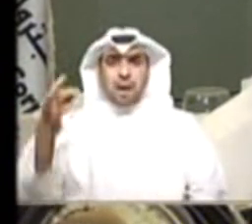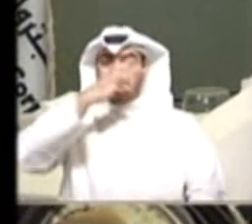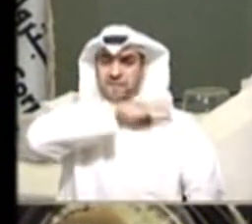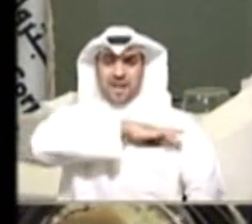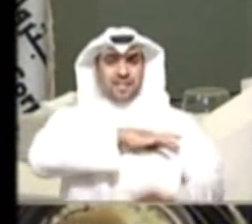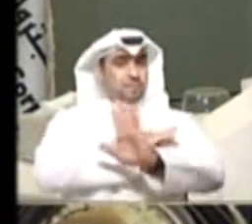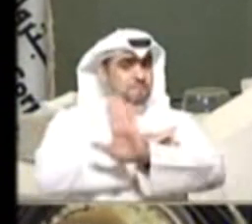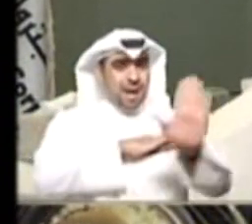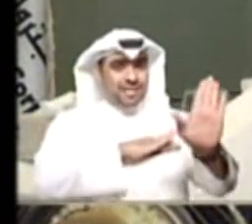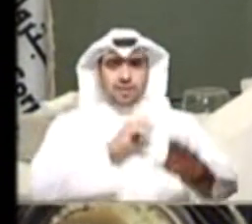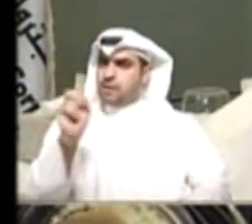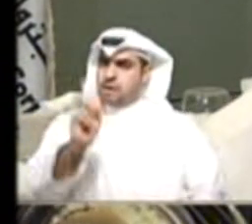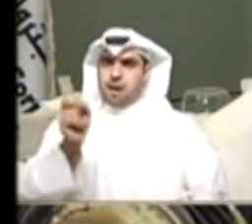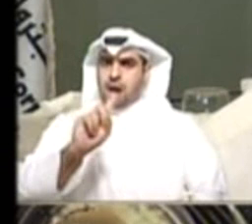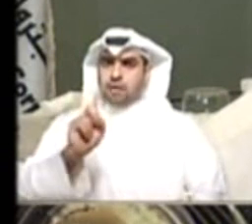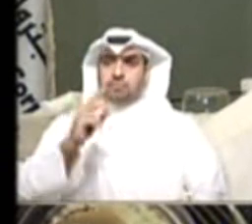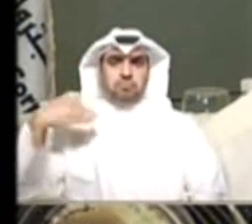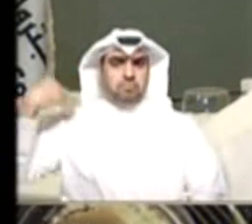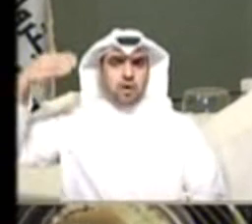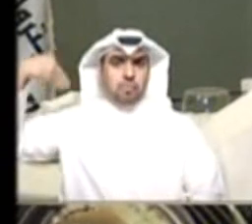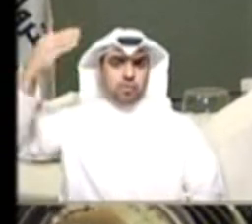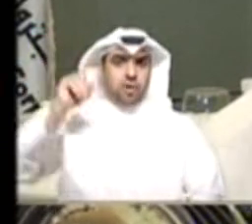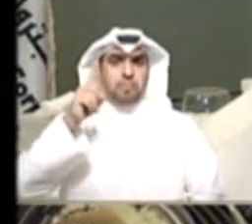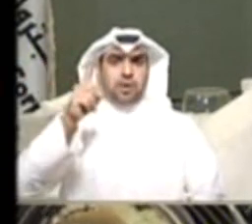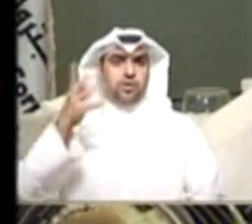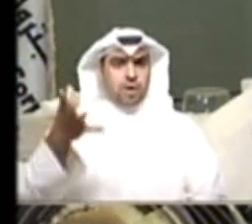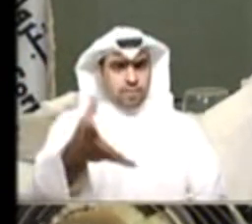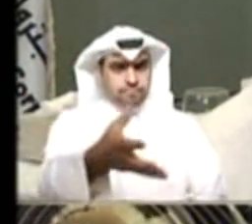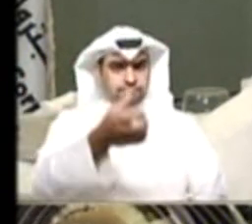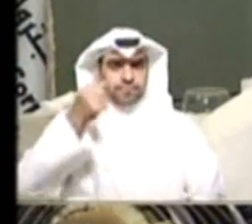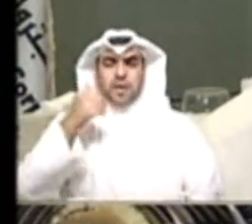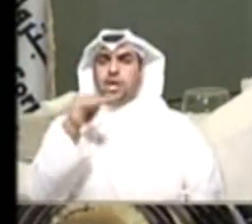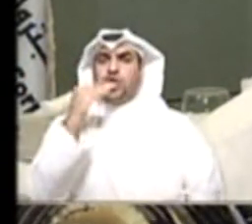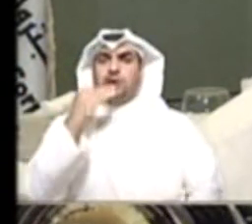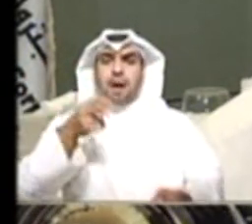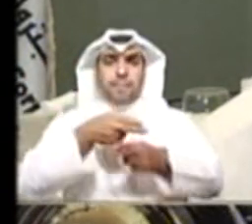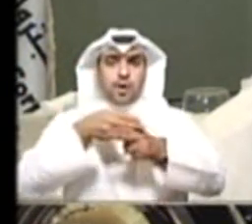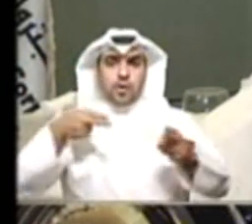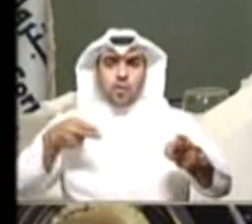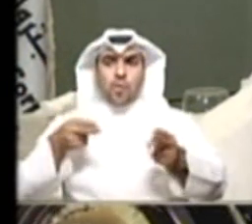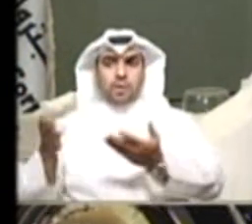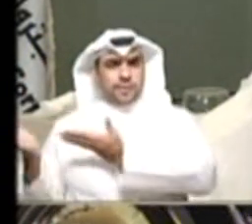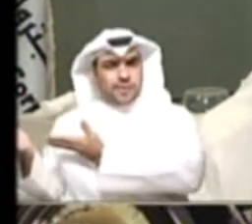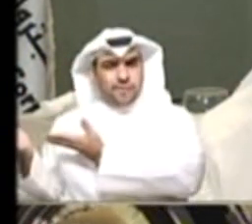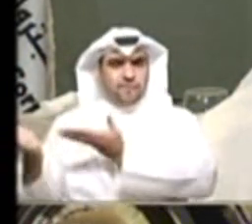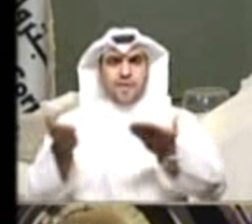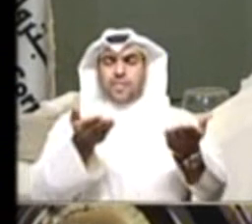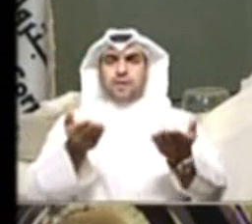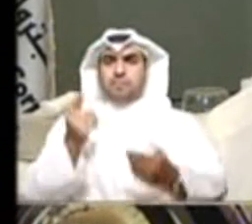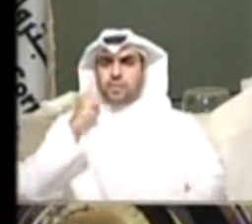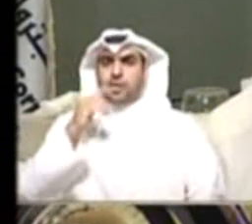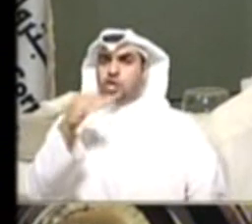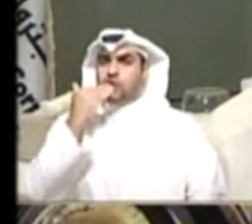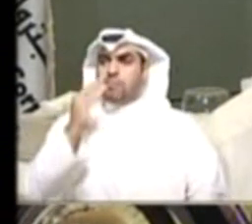كذلك لإتاحة فرص لشبابنا الكويتيين، وهم خيرة الشباب بالقطاع النفطي، ليكتسبوا